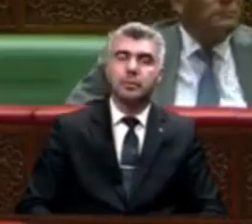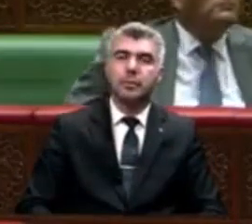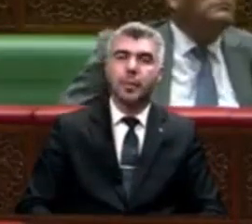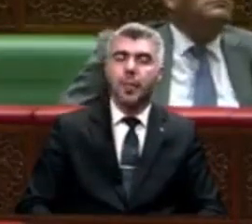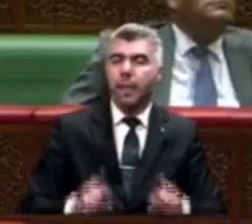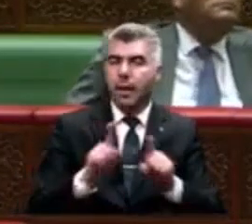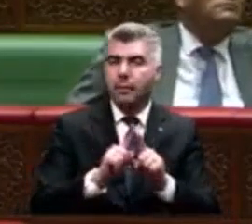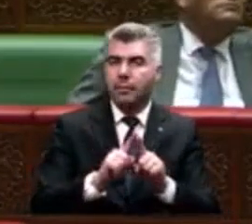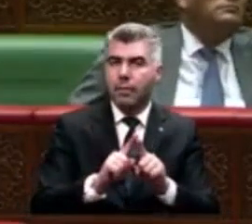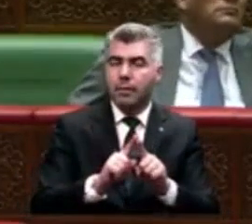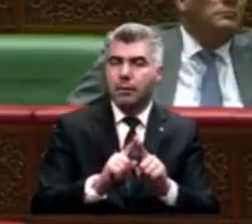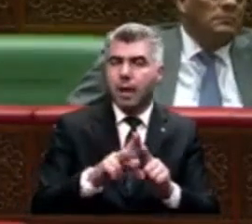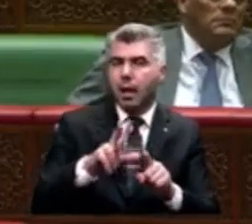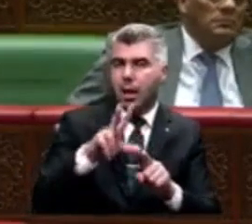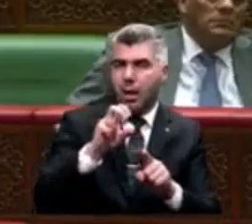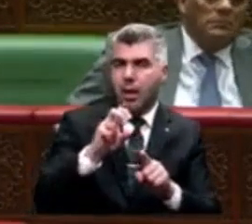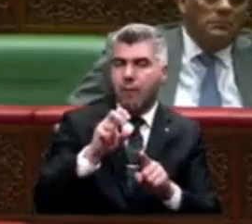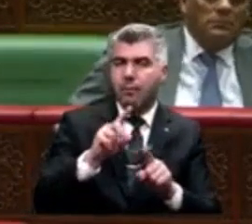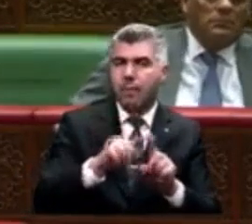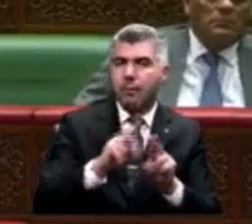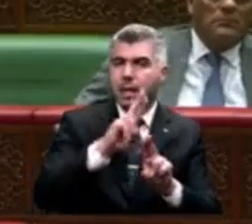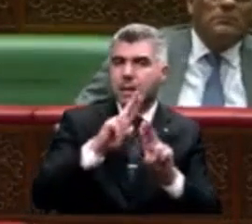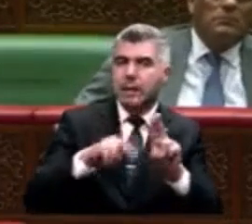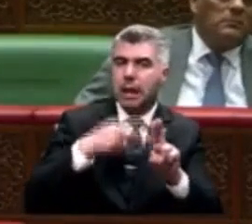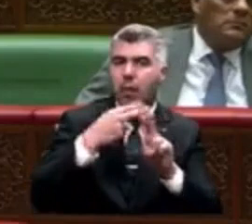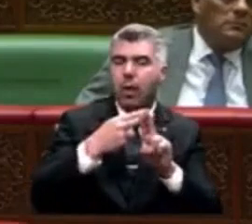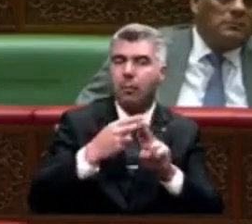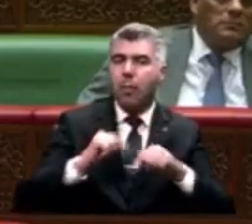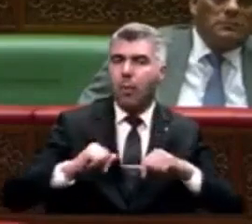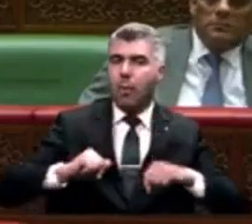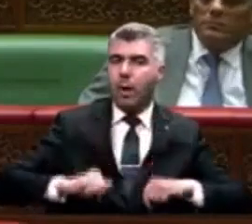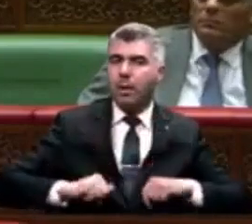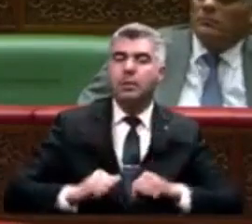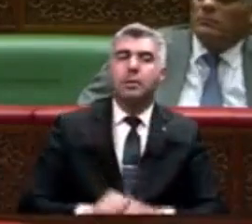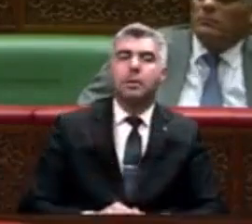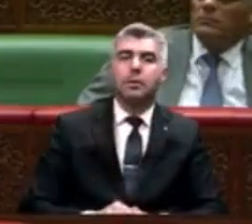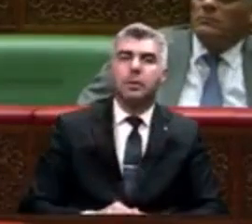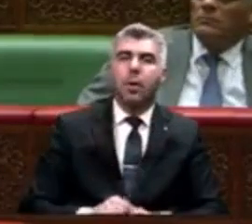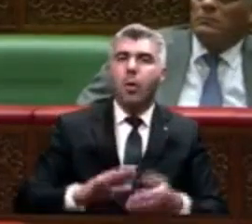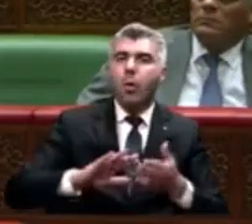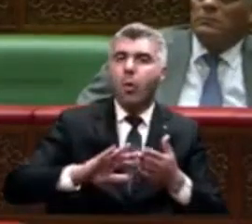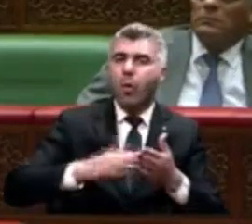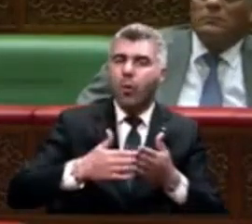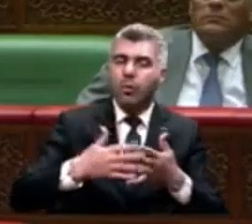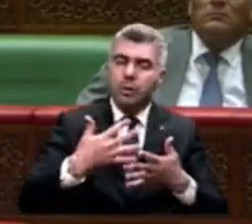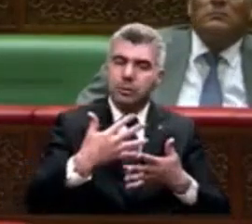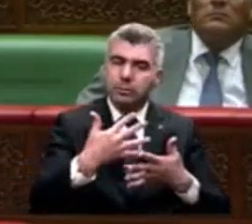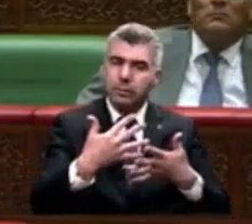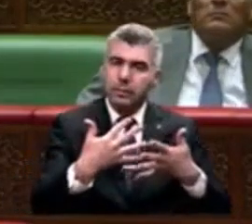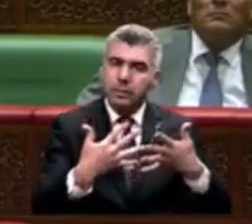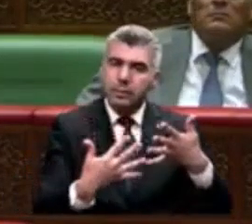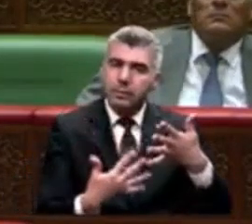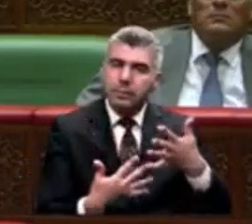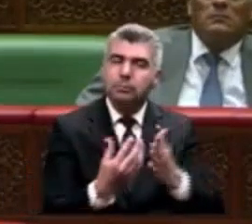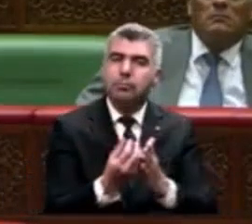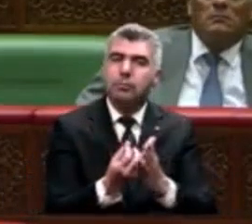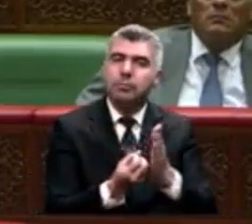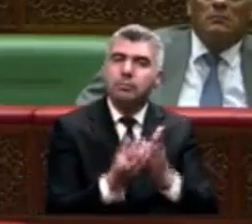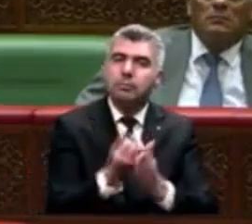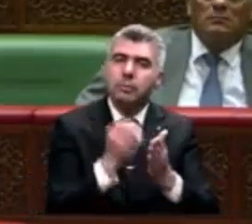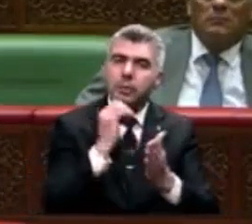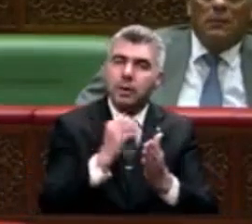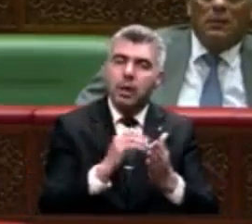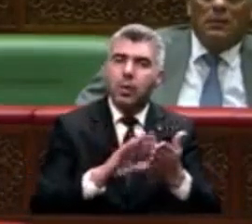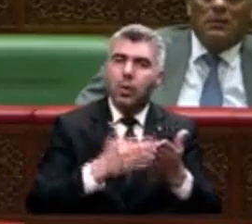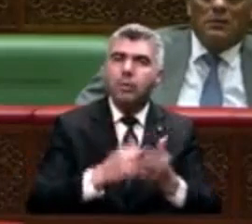تمعنا بإجاب في جوابكم السيد الوزير المحترم على المعطيات التي تفضلتم بتقديمها لنا في